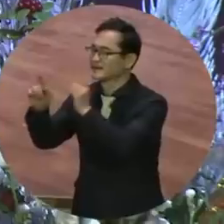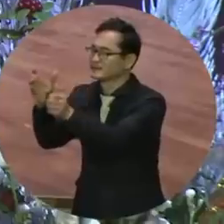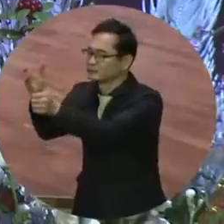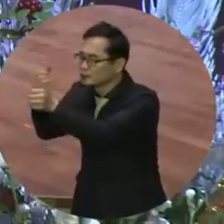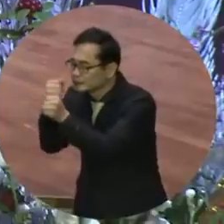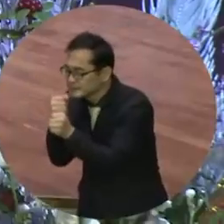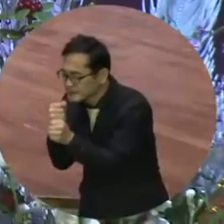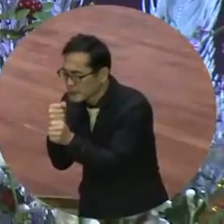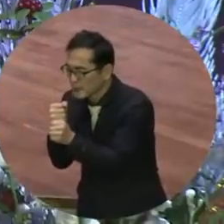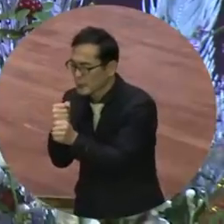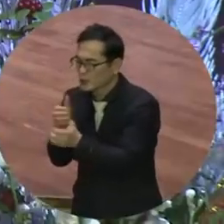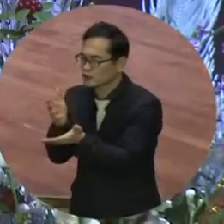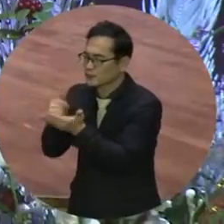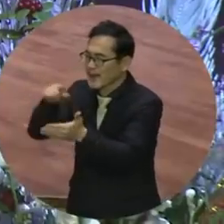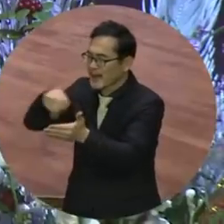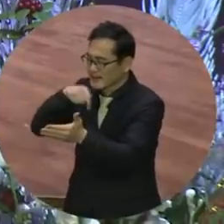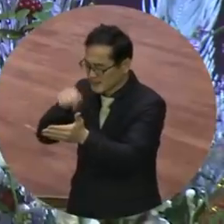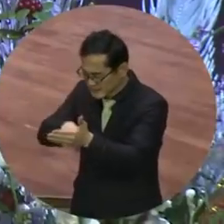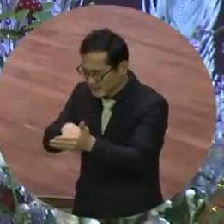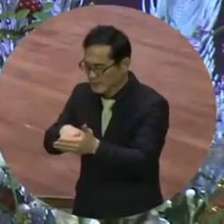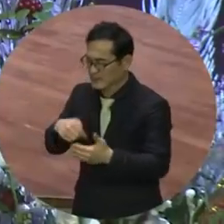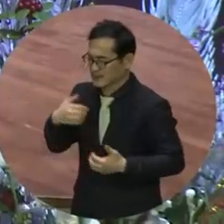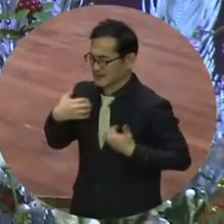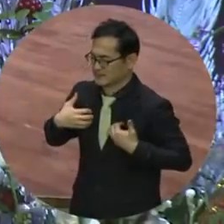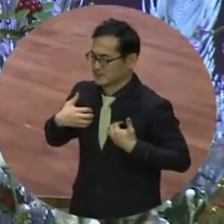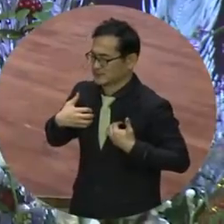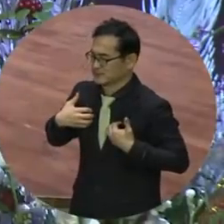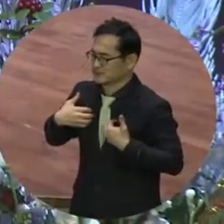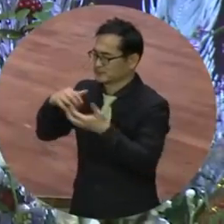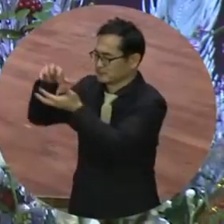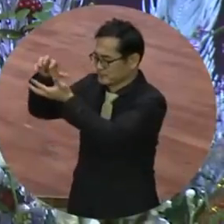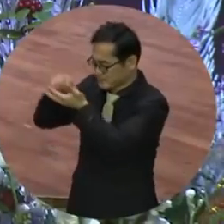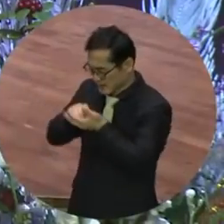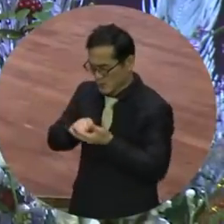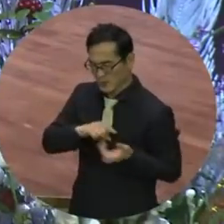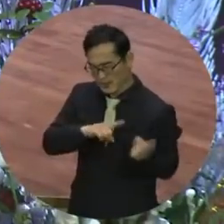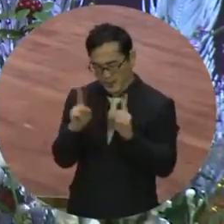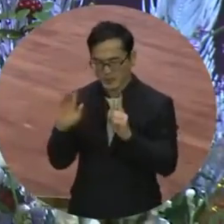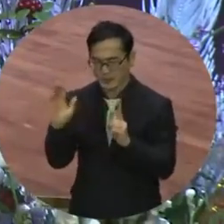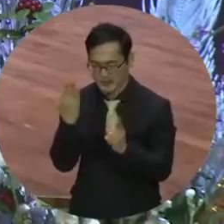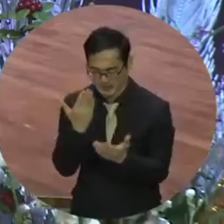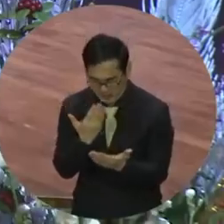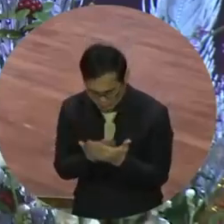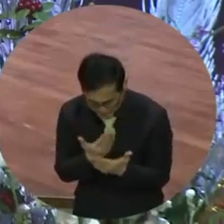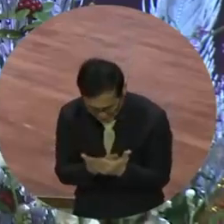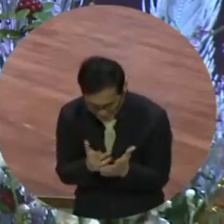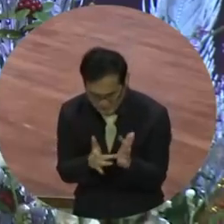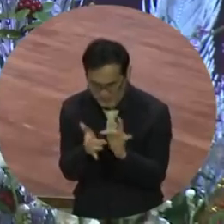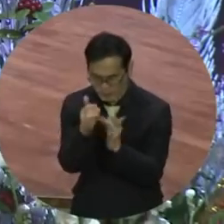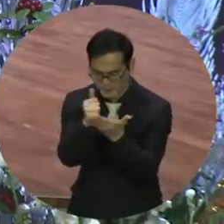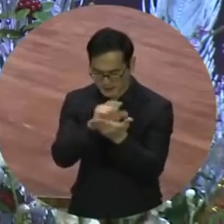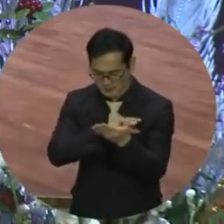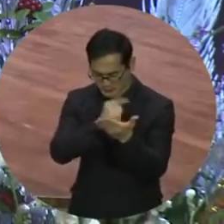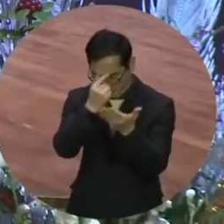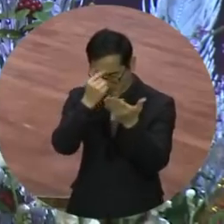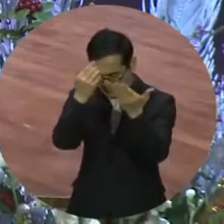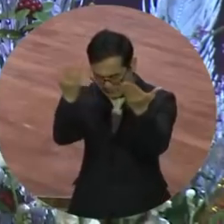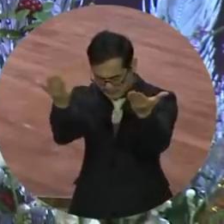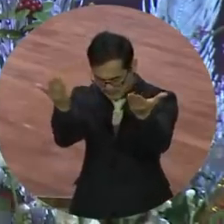안에서 주님께 주시는 기쁨을 회복하는 한 주간 되게 도와주옵소서. 예수 그리스도를 받들어